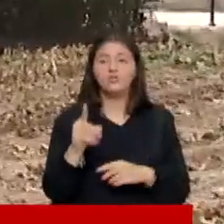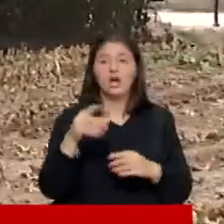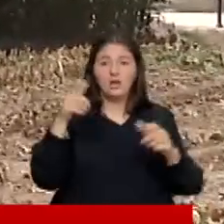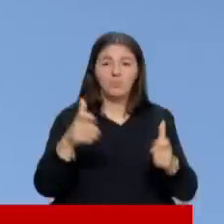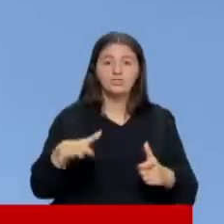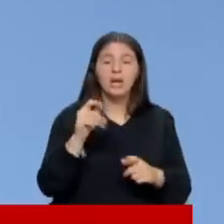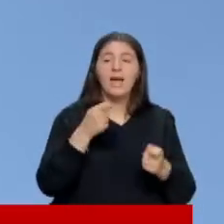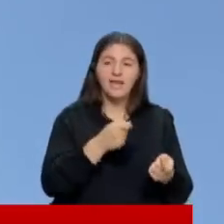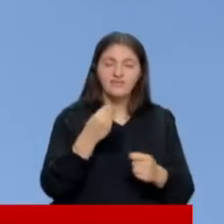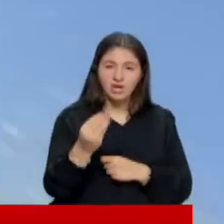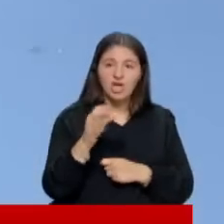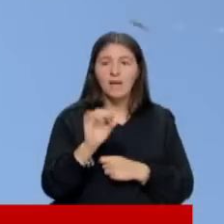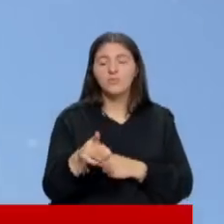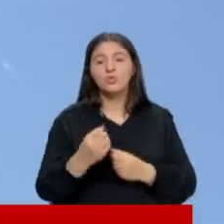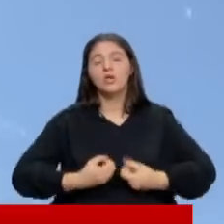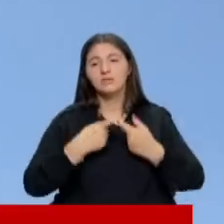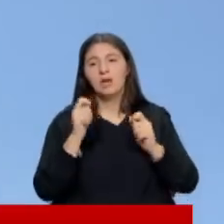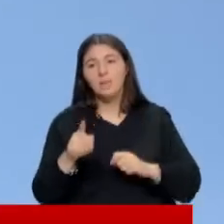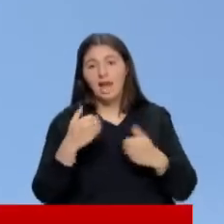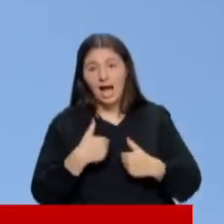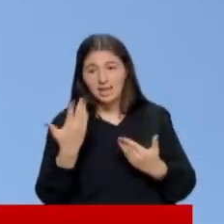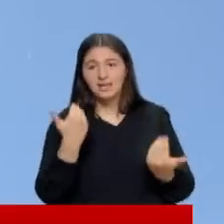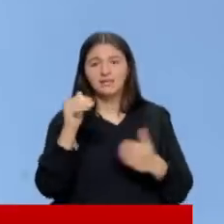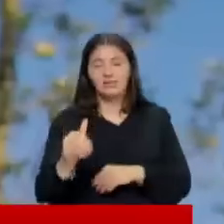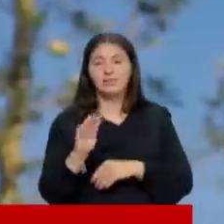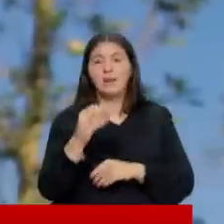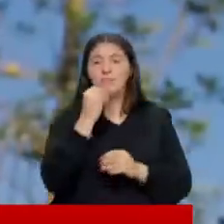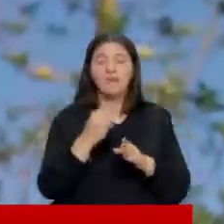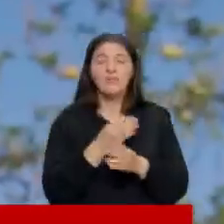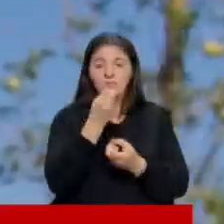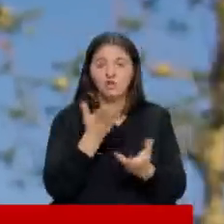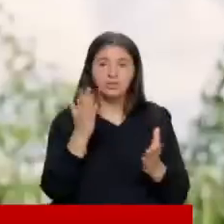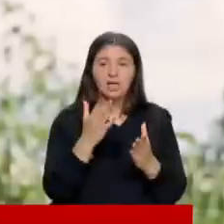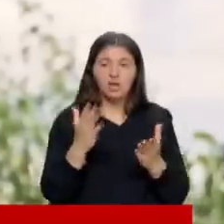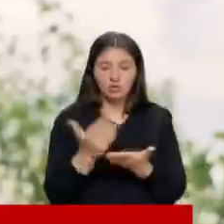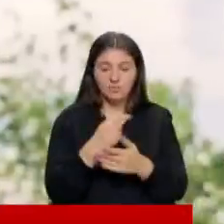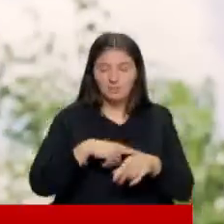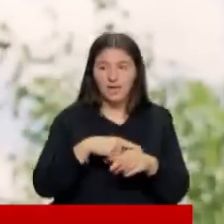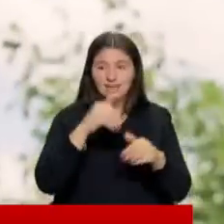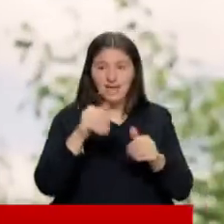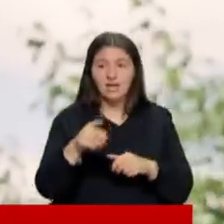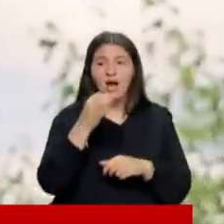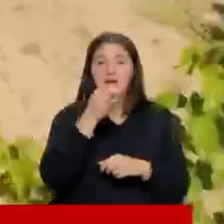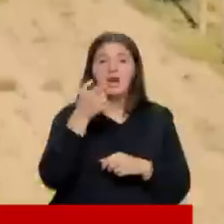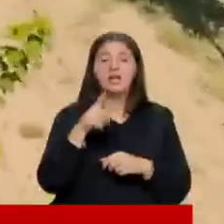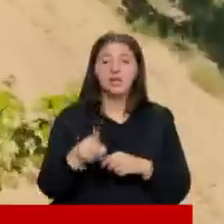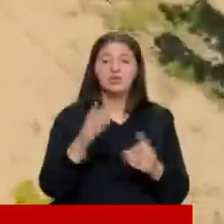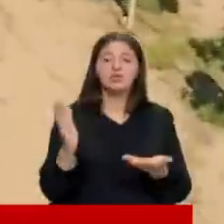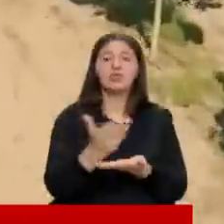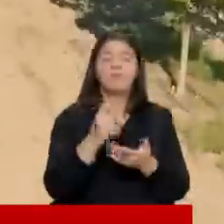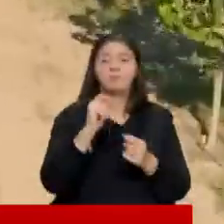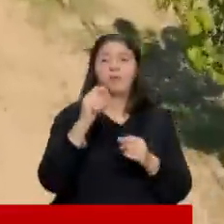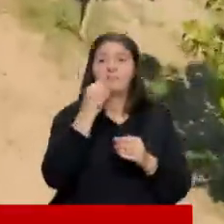Kampüs hem eğitim verilecek hem de üretim yapmaları halinde destek meyve bahçelerinde hasat zamanı geldiğinde Ankaralılar toplayacak